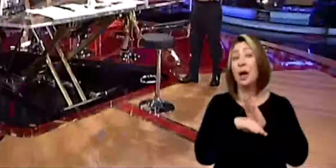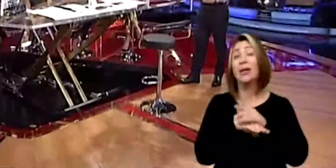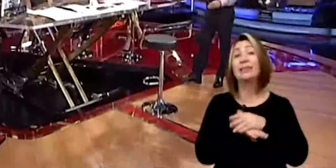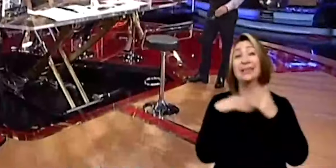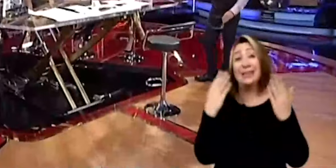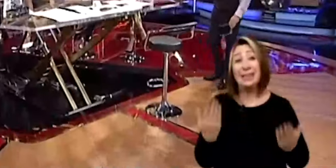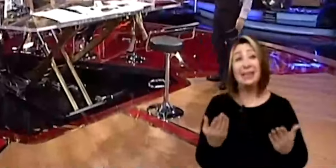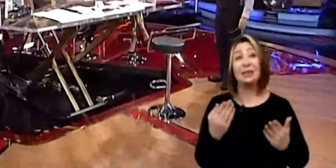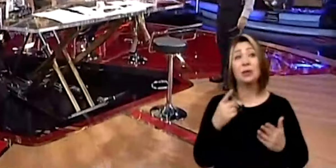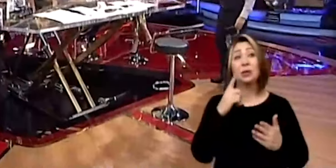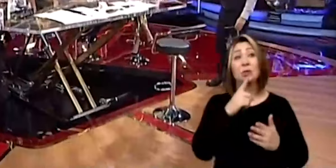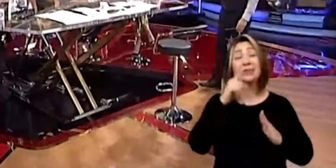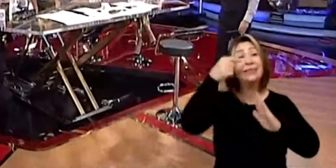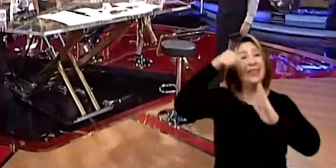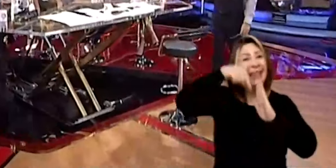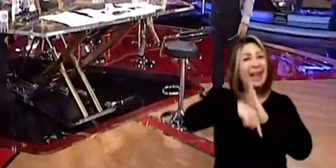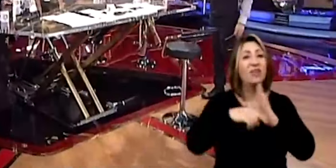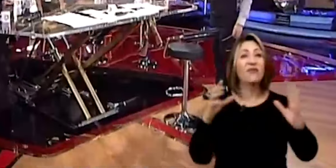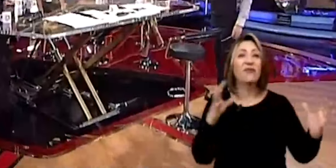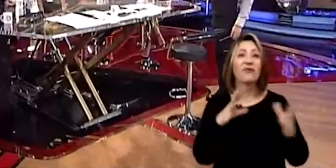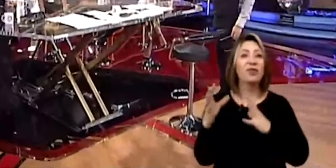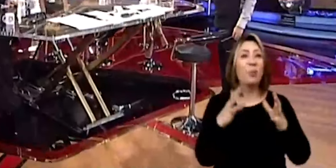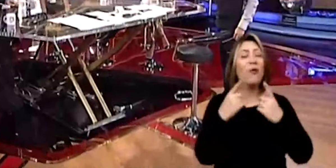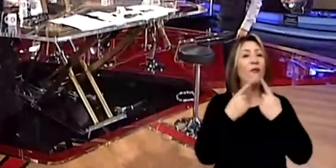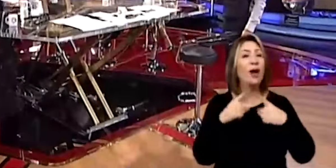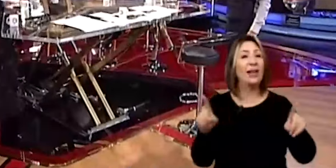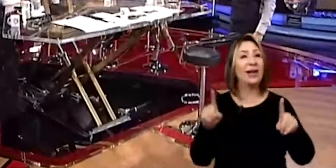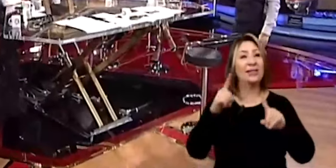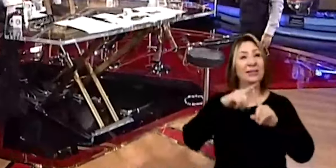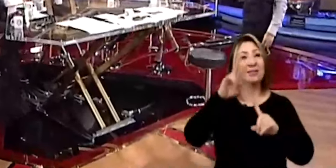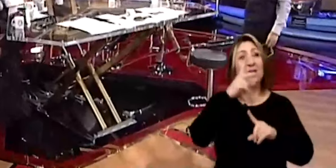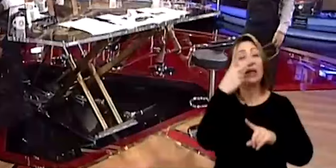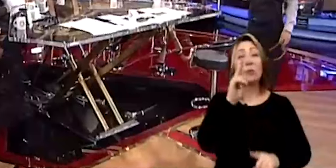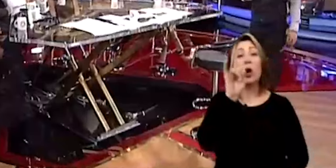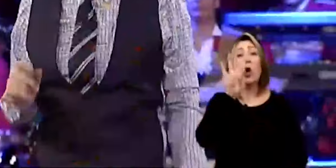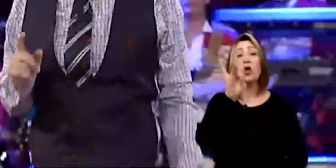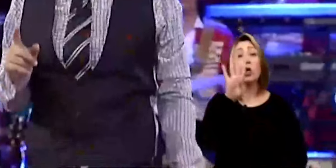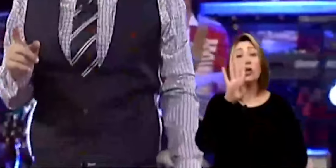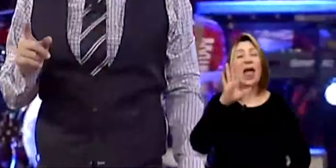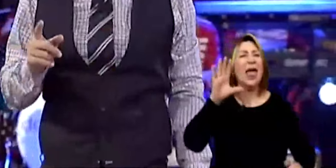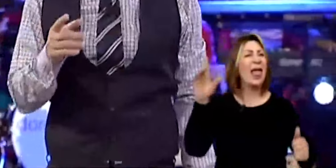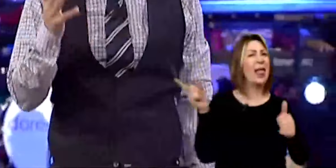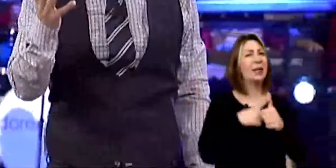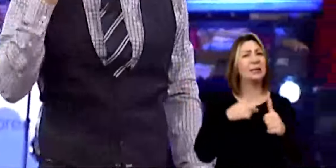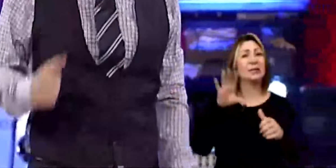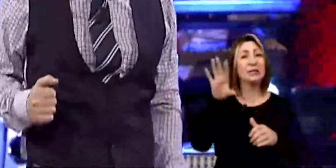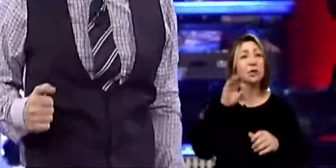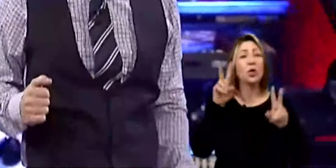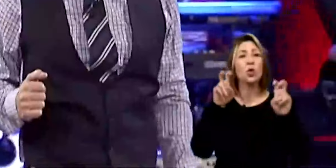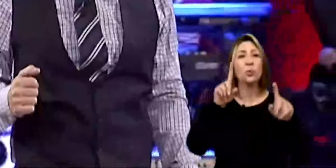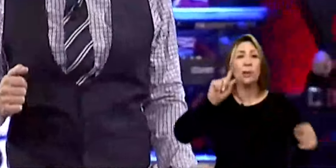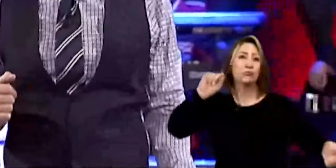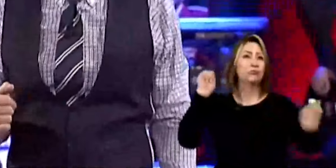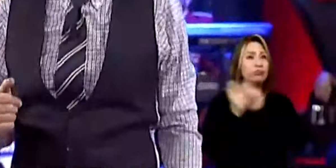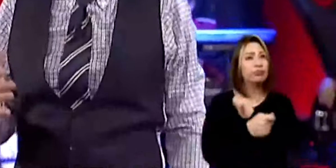ki derin futbol farkıyla ekranlarda 2014'ün enlerini seçerlerken konu bir